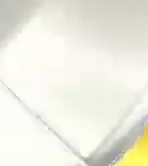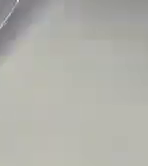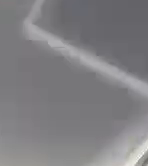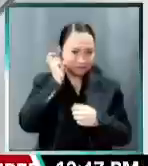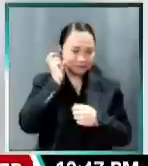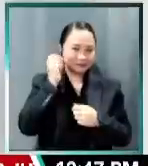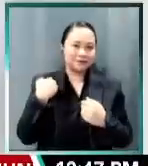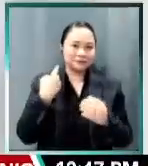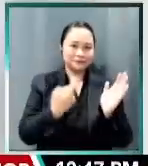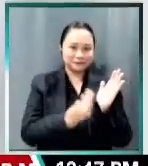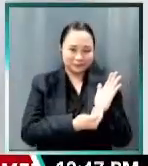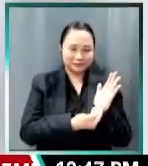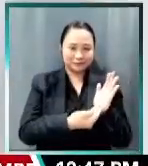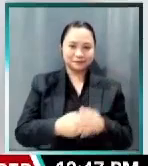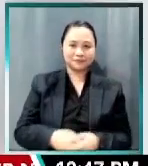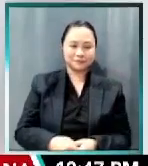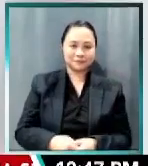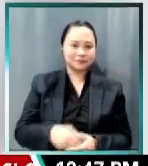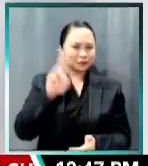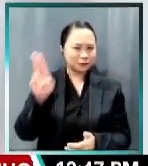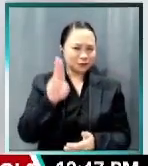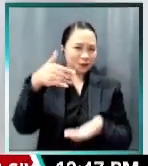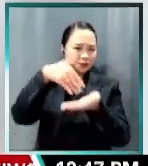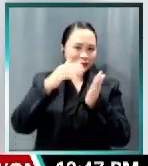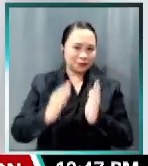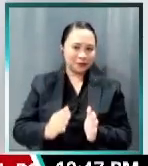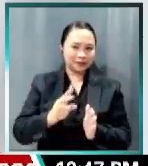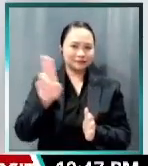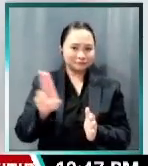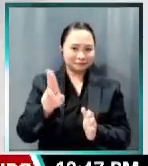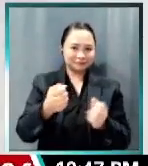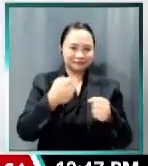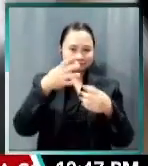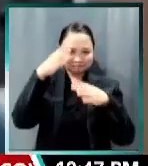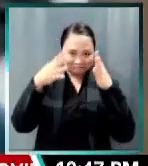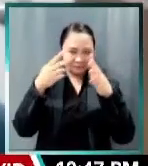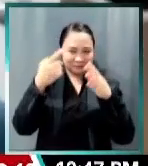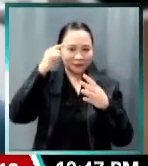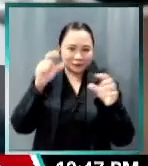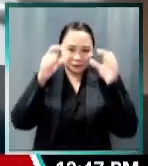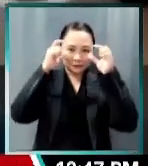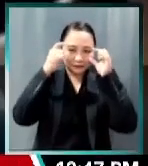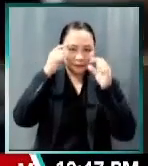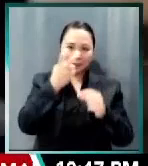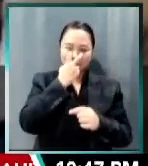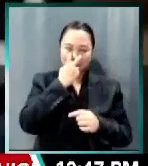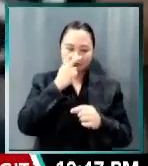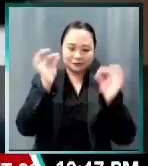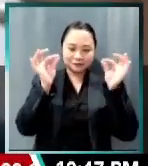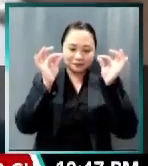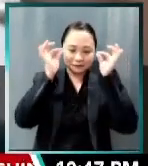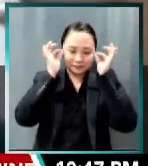Reyes. Gawa ng isang estudyante ang aparatong ito para sa mga visually impaired. I see a person.